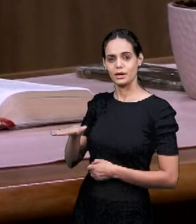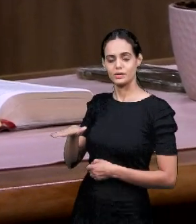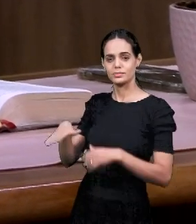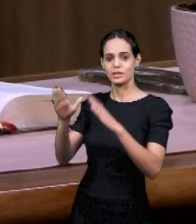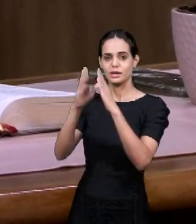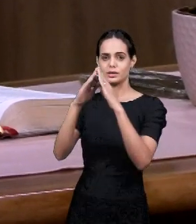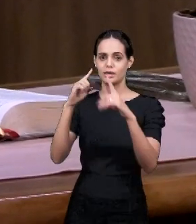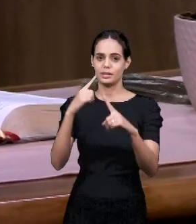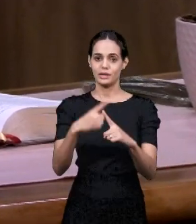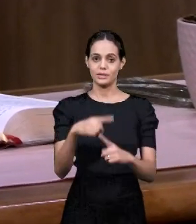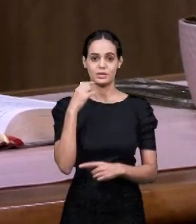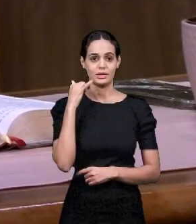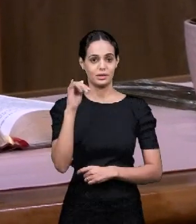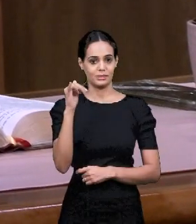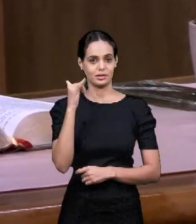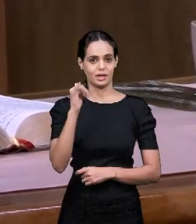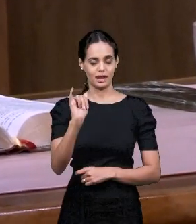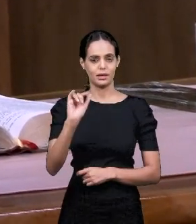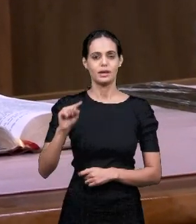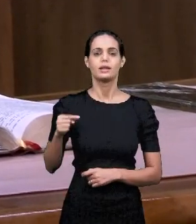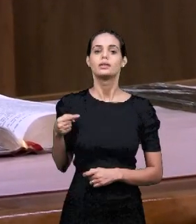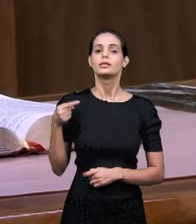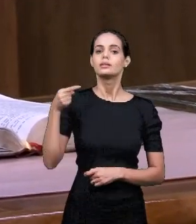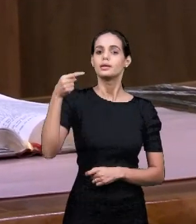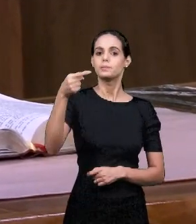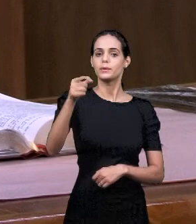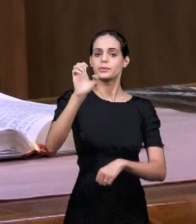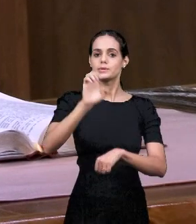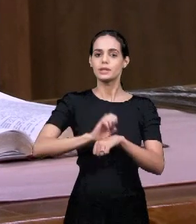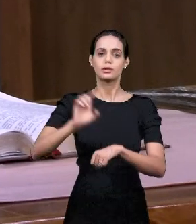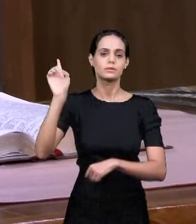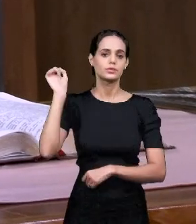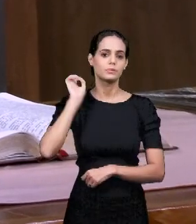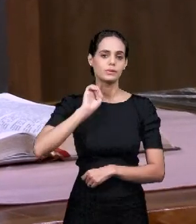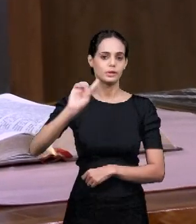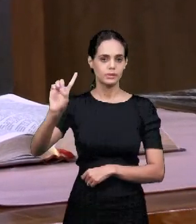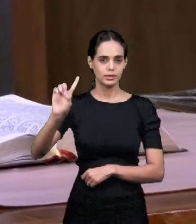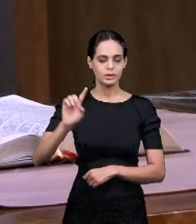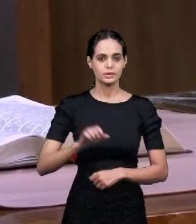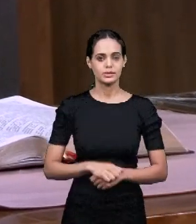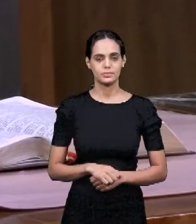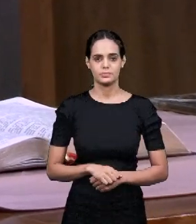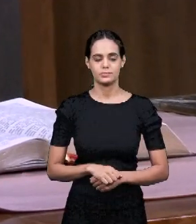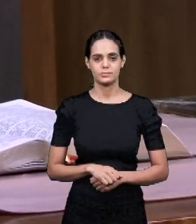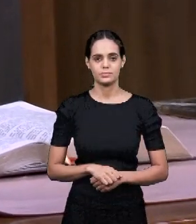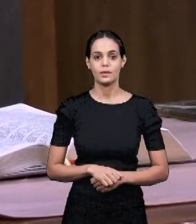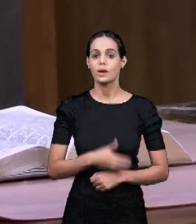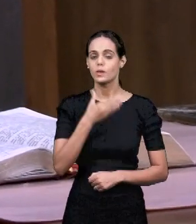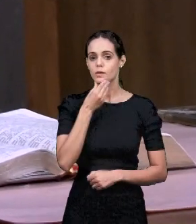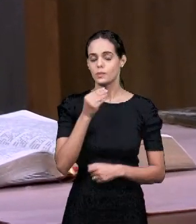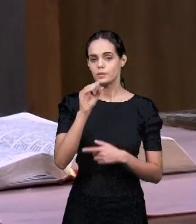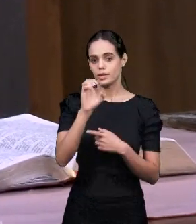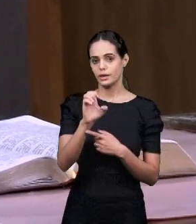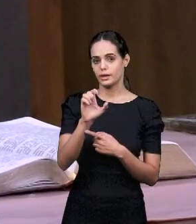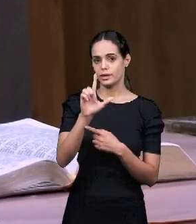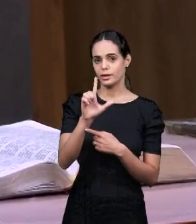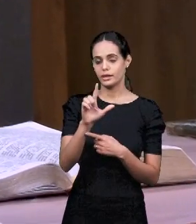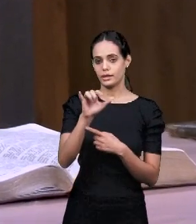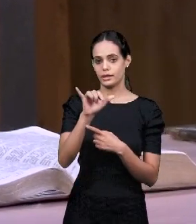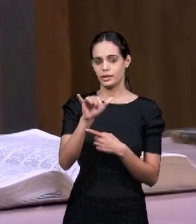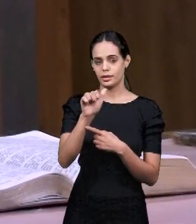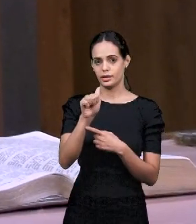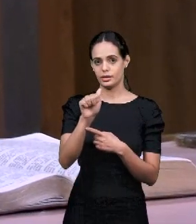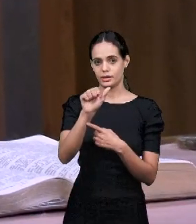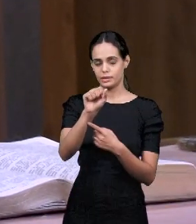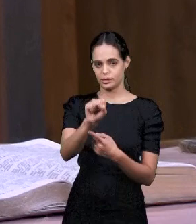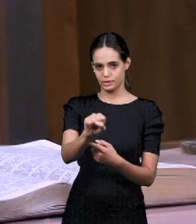église à Milan, en Italie. Et après, nous avons l'État de Minas Gerais, où le frère Elias appartient au